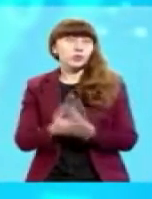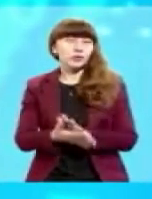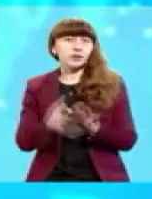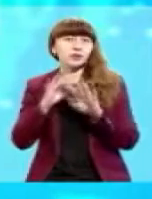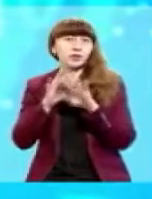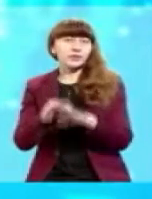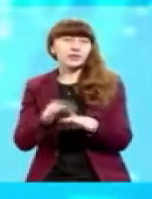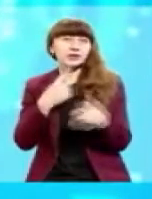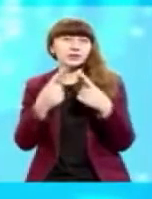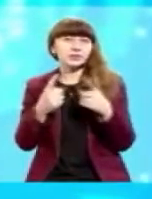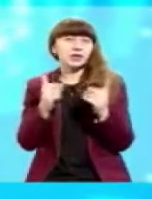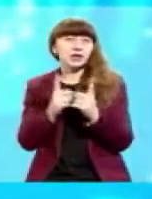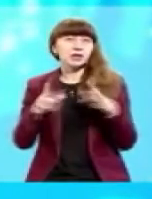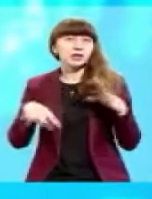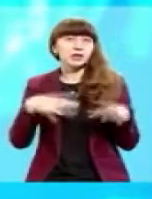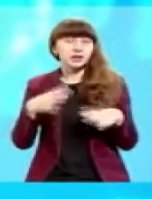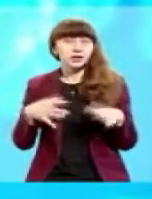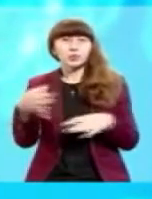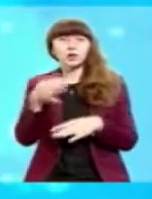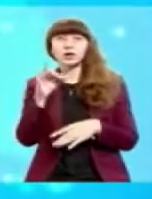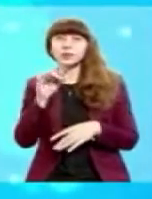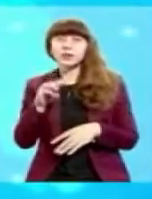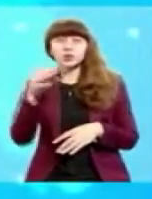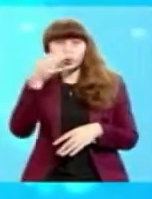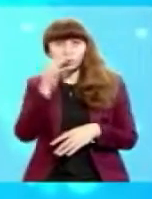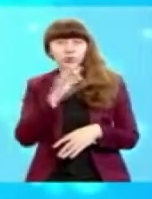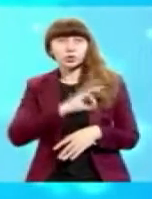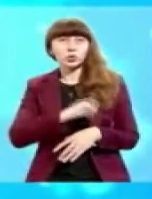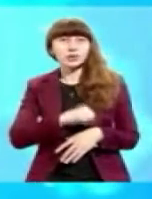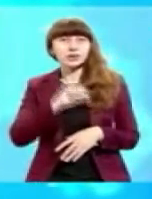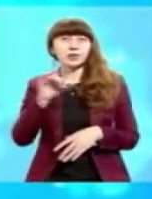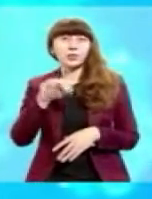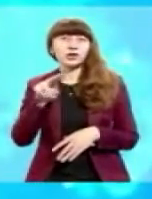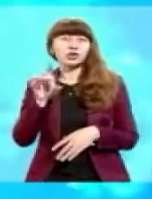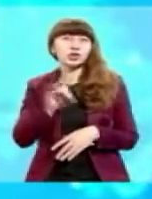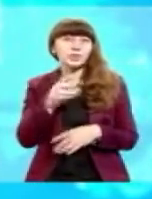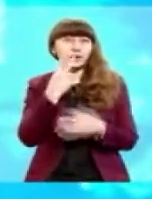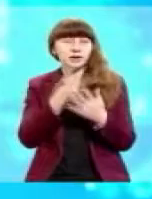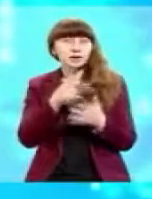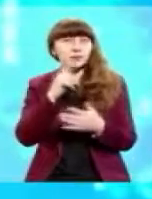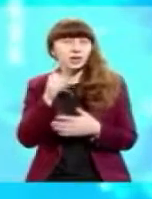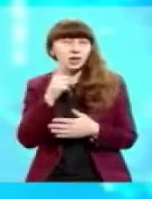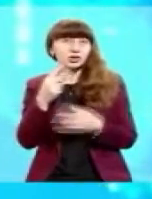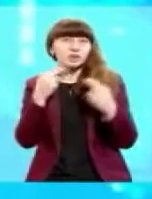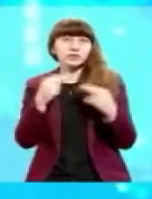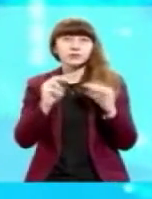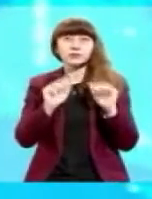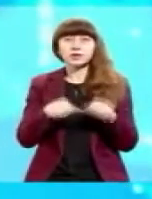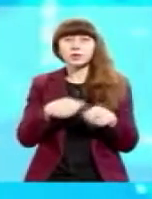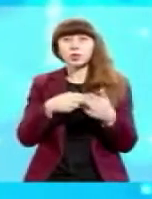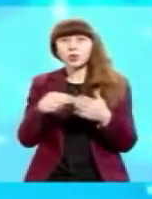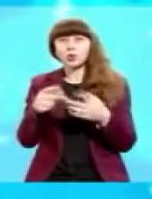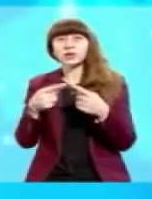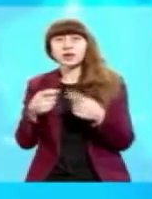басқармасы мұрындық болған жиында тәжірибелі заңгерлер мен менеджерлер жас мамандарға баспана сатып алу мен жалға алудың тиімді